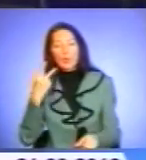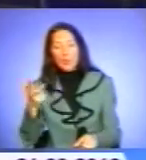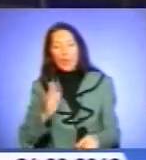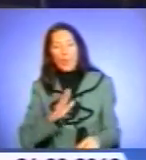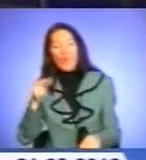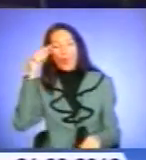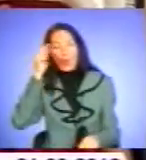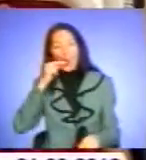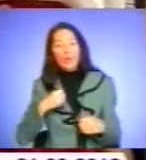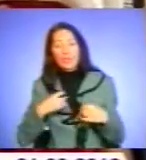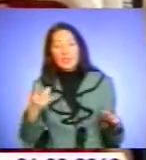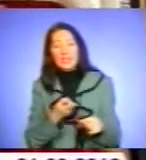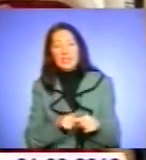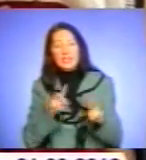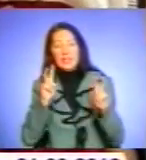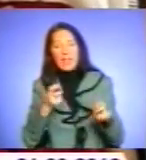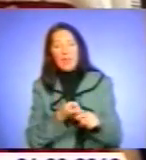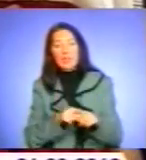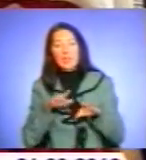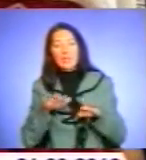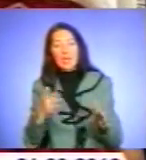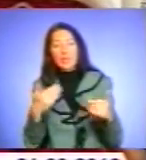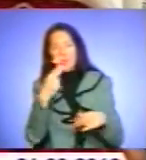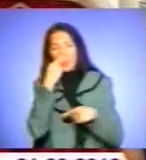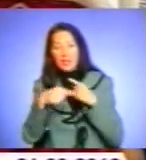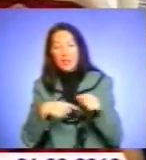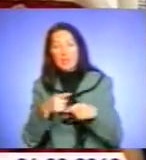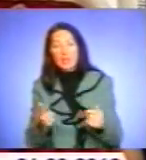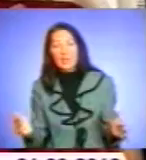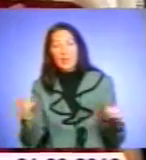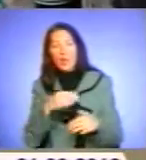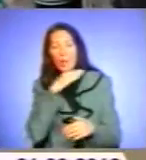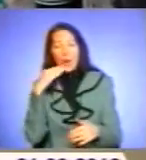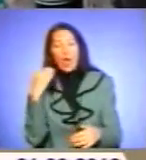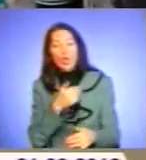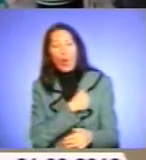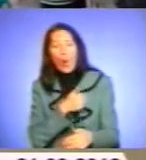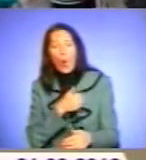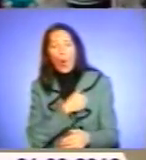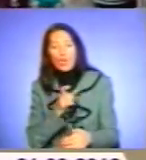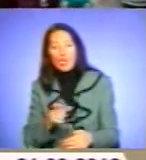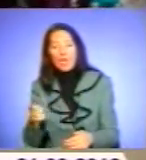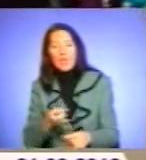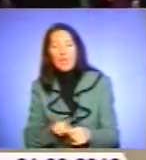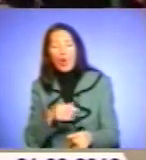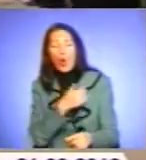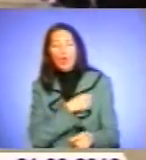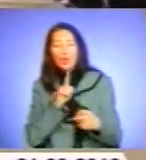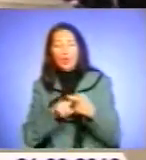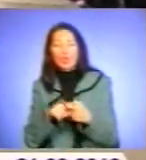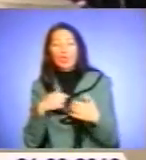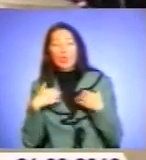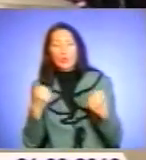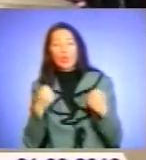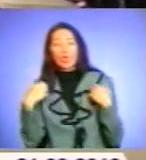присвячений цій темі. Цей захід став уже традиційним. Він збирає чимало охочих, які прагнуть долучитися до спорту і здорового